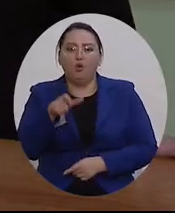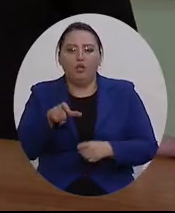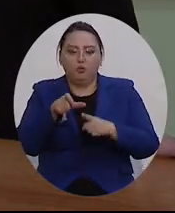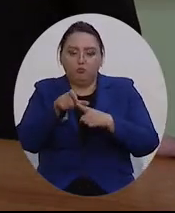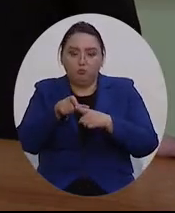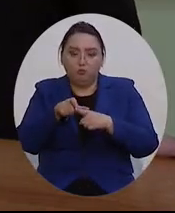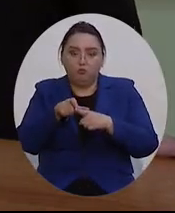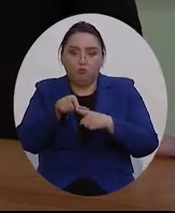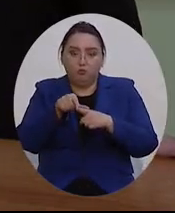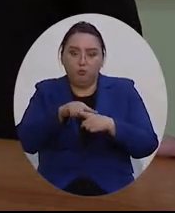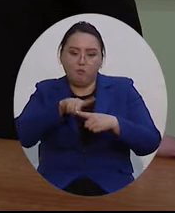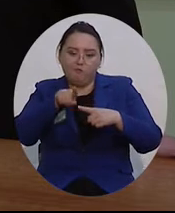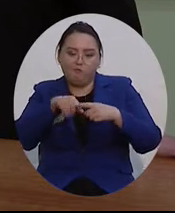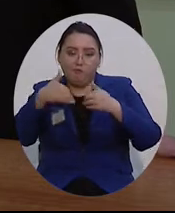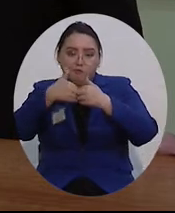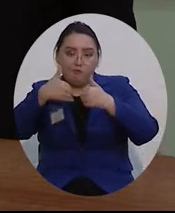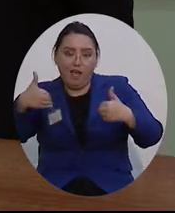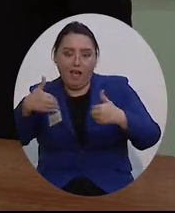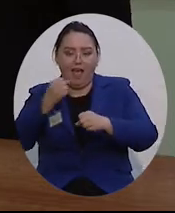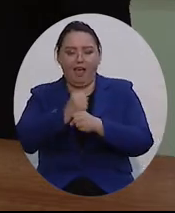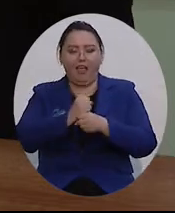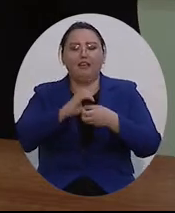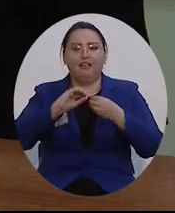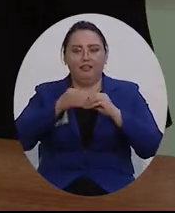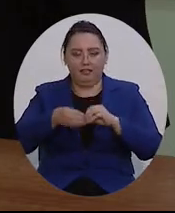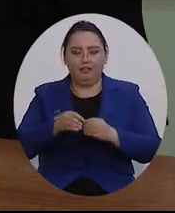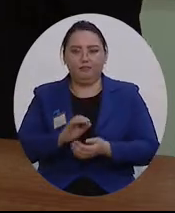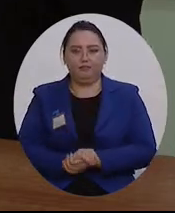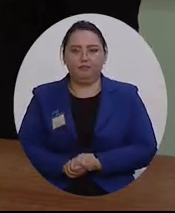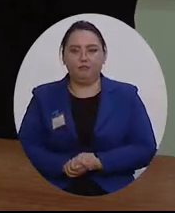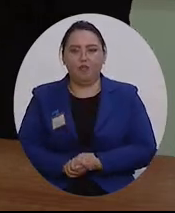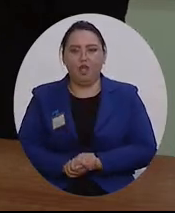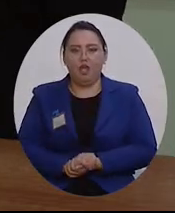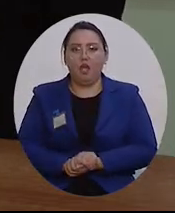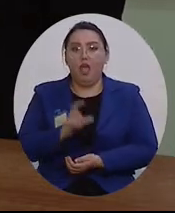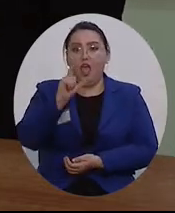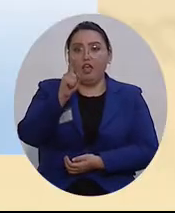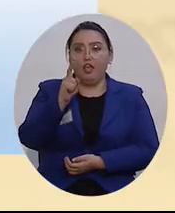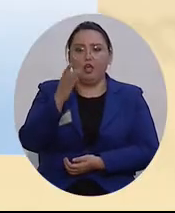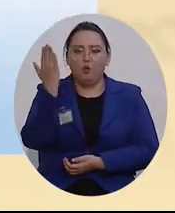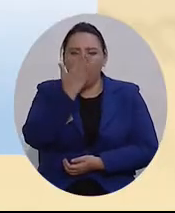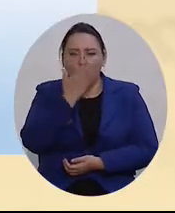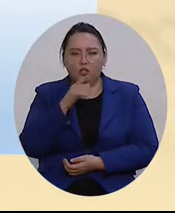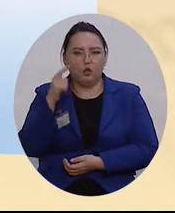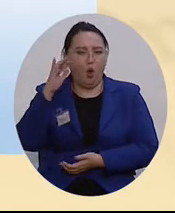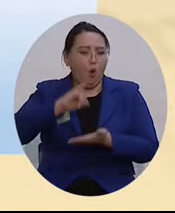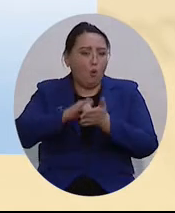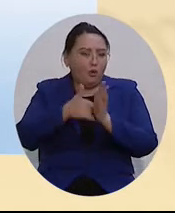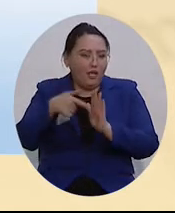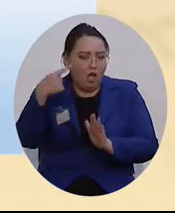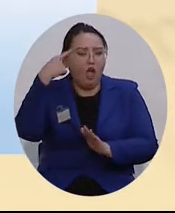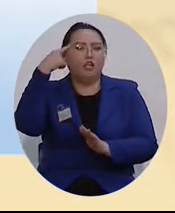хий. За тэгэхээр эхлээд өгсөн дүрмэн үртийг маш сайн уншиж утгыг ойлгоно. За дараа